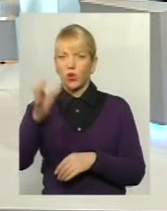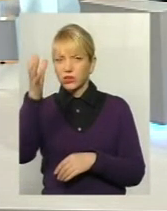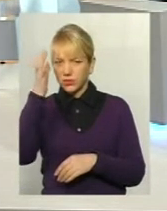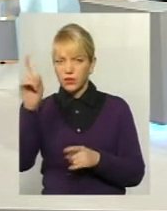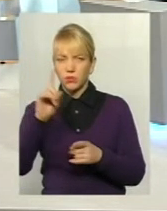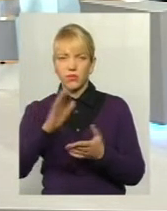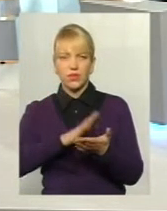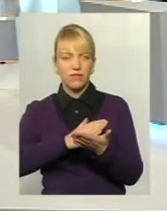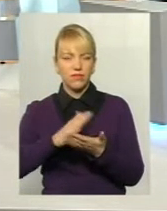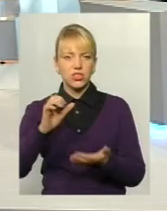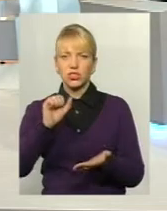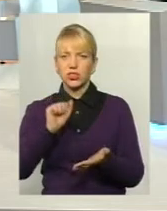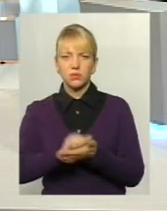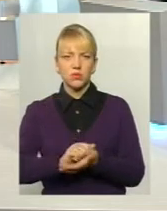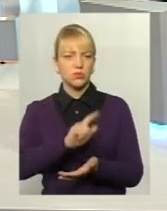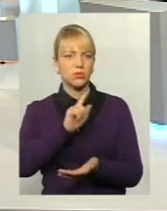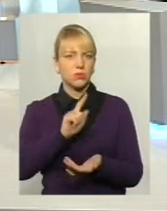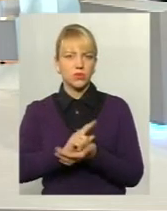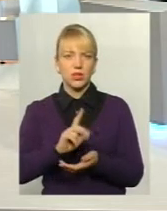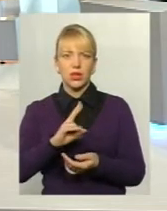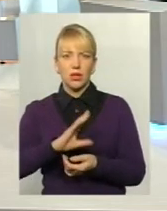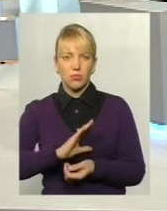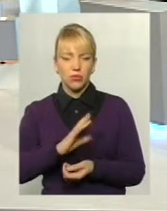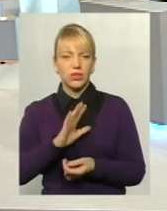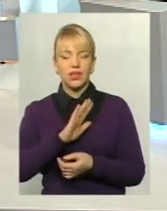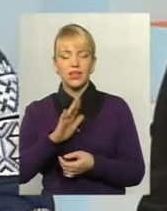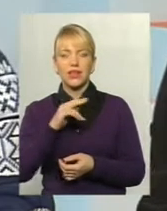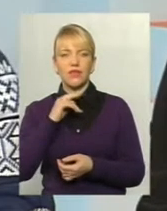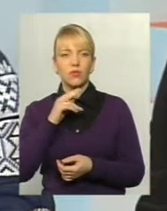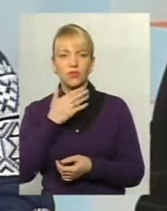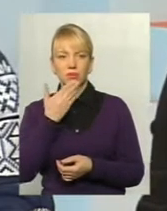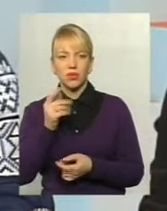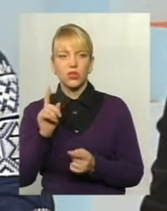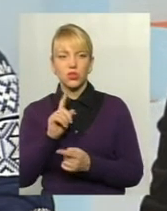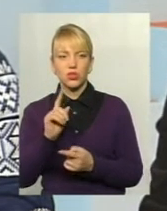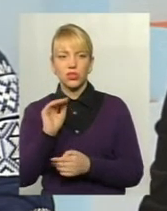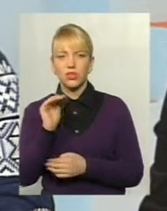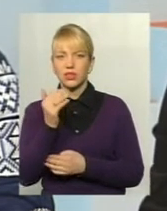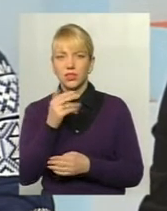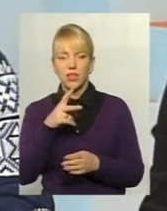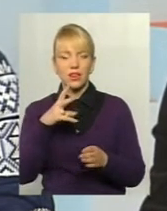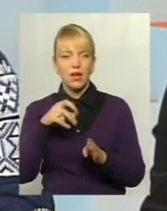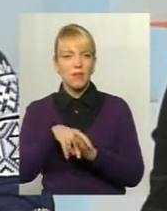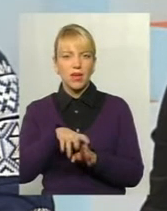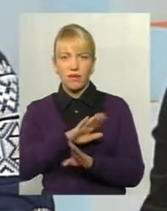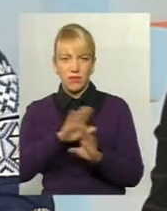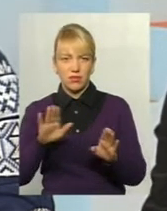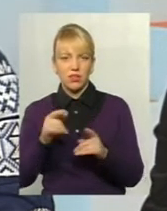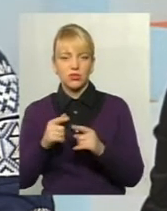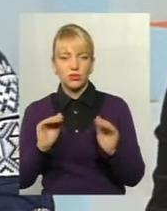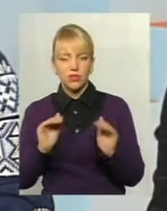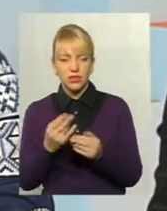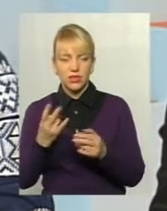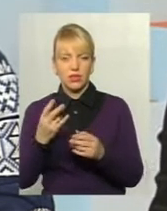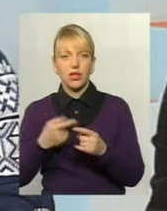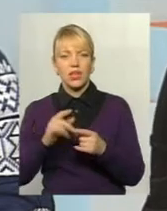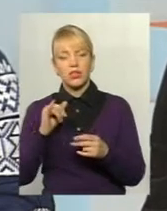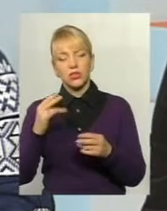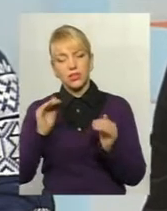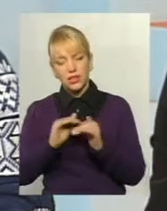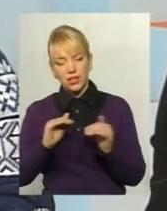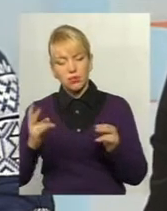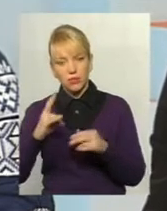був диплом. Так? Трошки не звертають увагу на те, щоб дитину не перевантажувати, що дитина має вчитися і